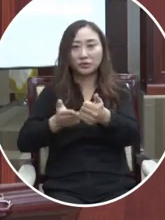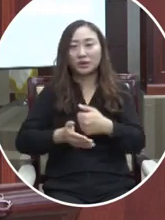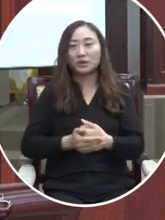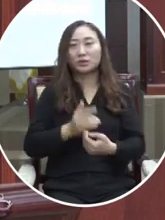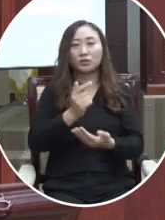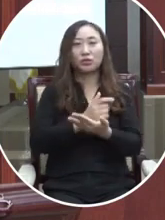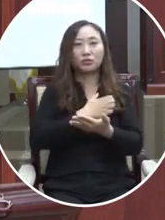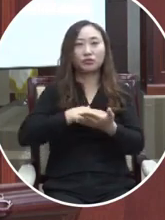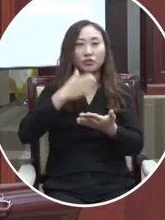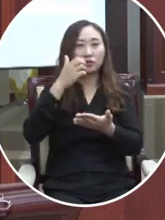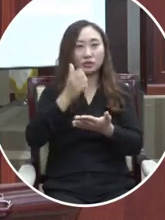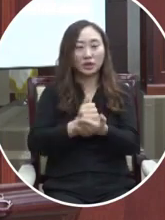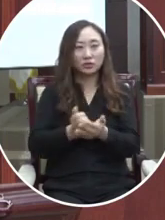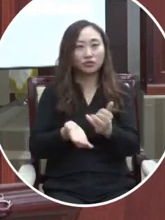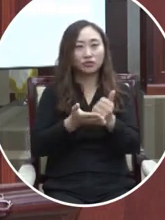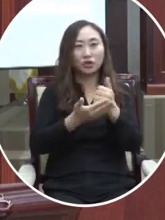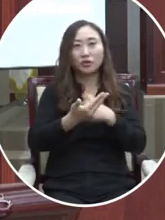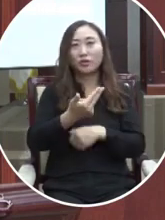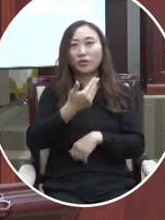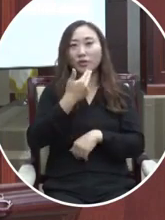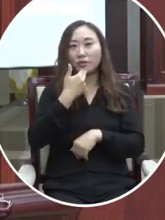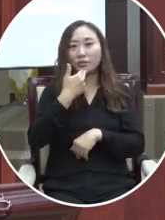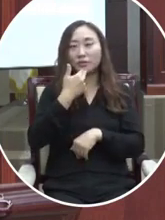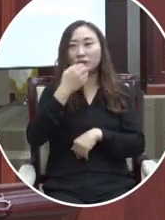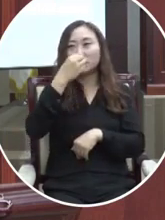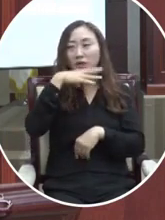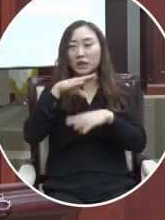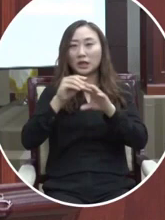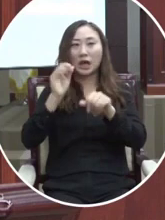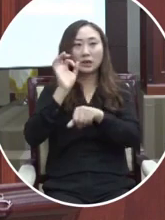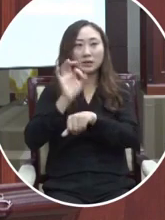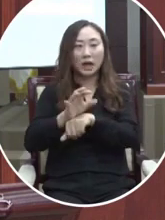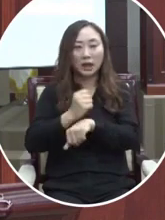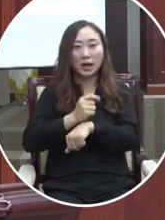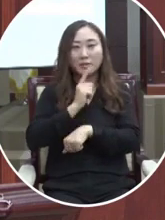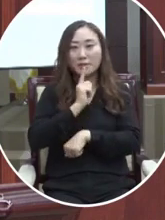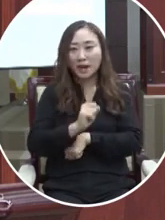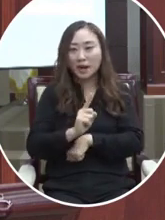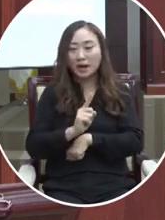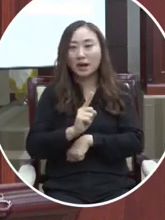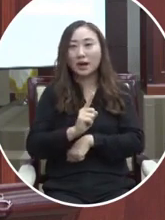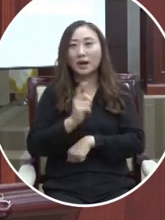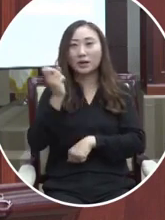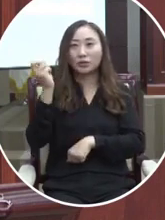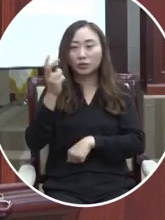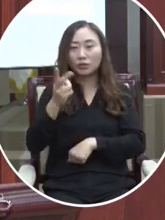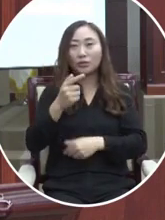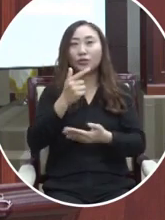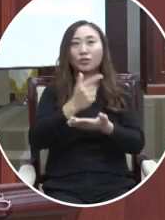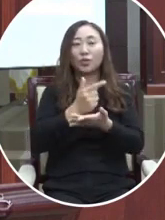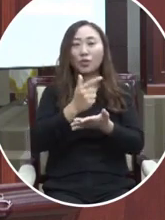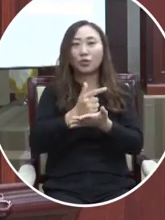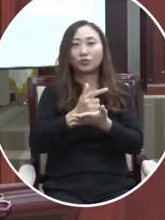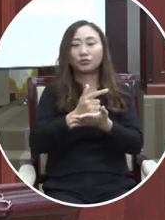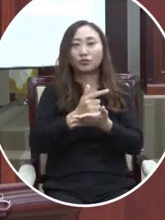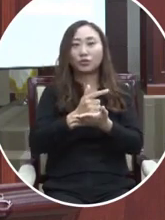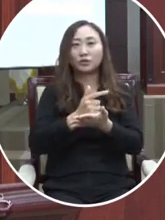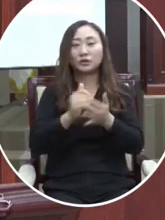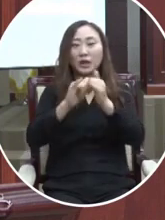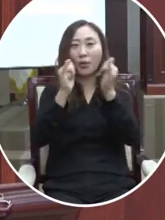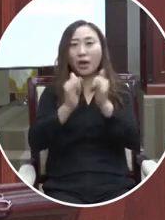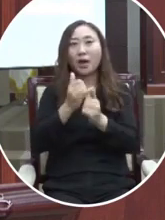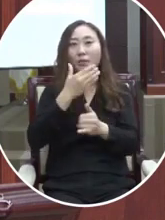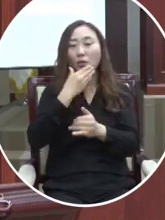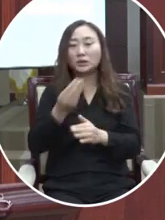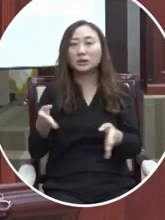구청장 추천이 없이 실소유자 자격으로 용지를 매입했다고 주장하고 노원구청으로부터 사회복지시설로